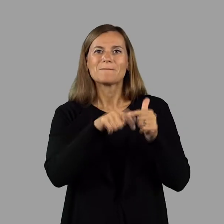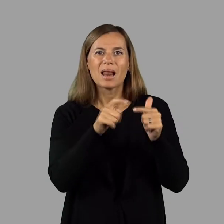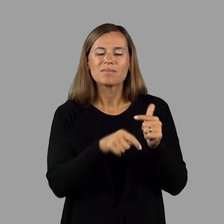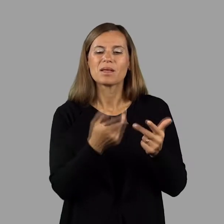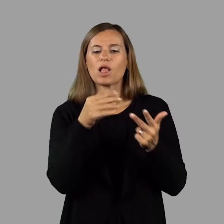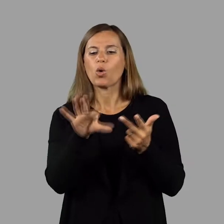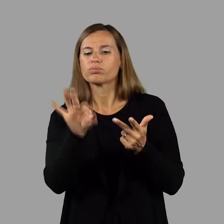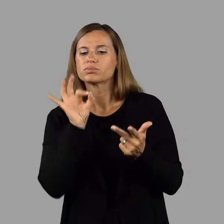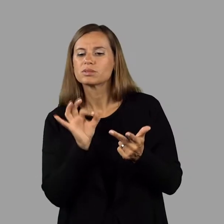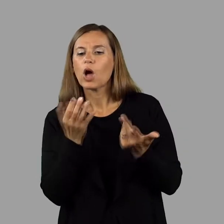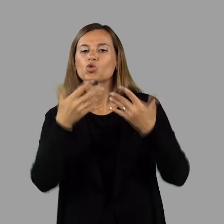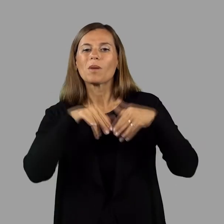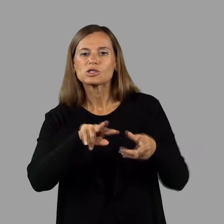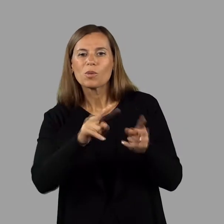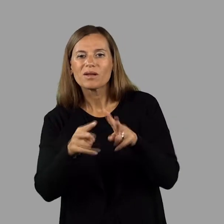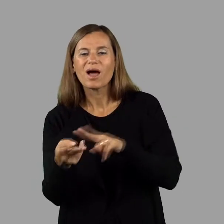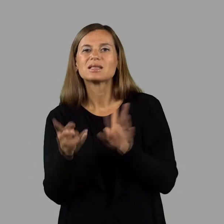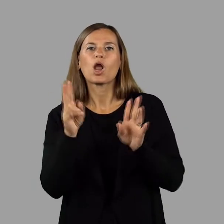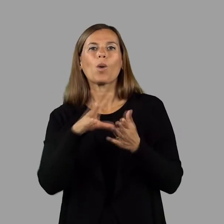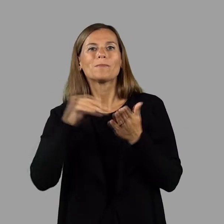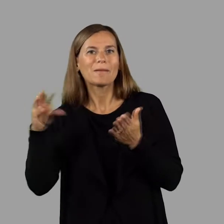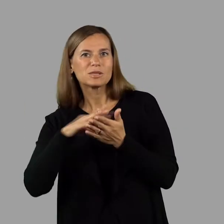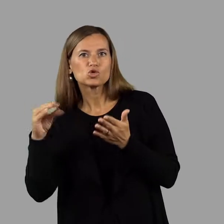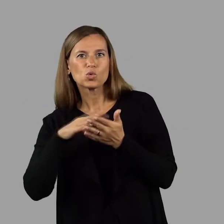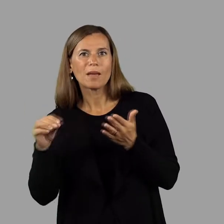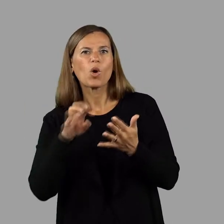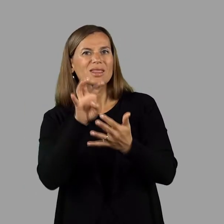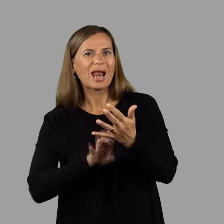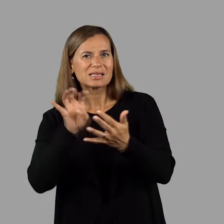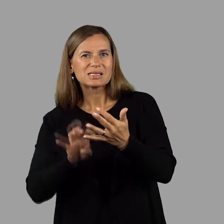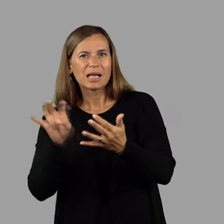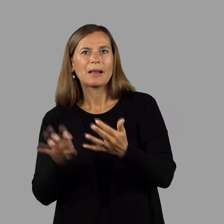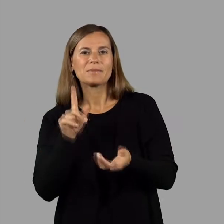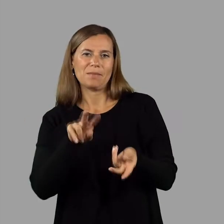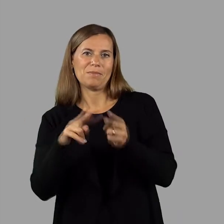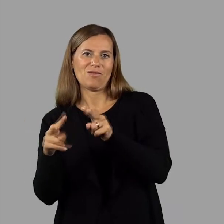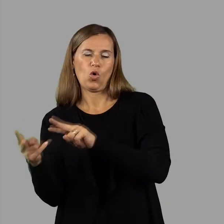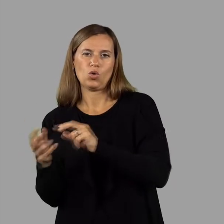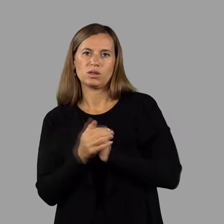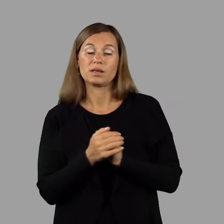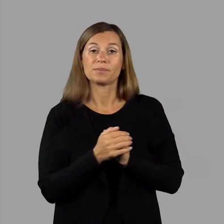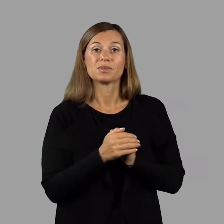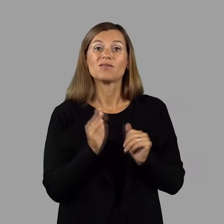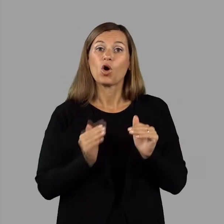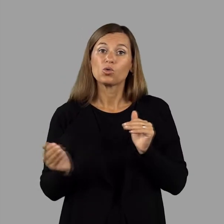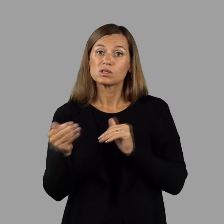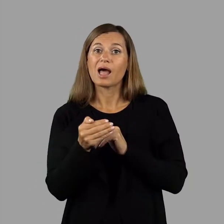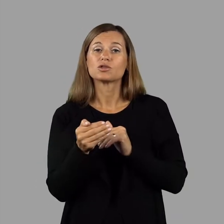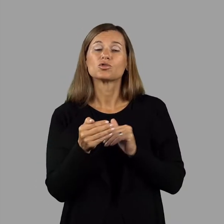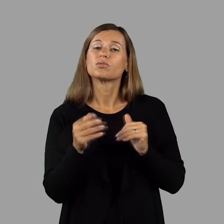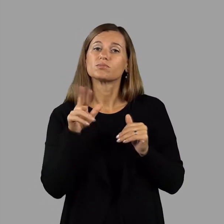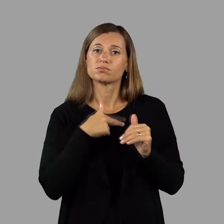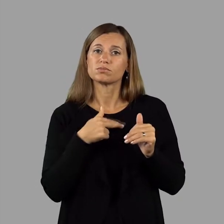avtomatsko prevajanje, lahko izpisujemo transkripte in prevode. V ozadju se skupaj poteka na